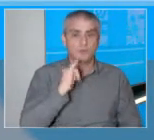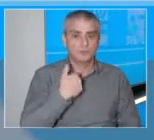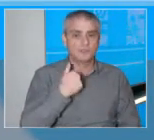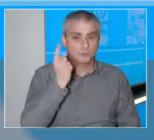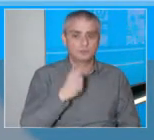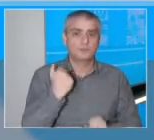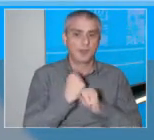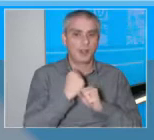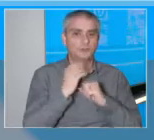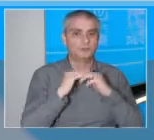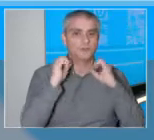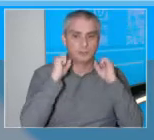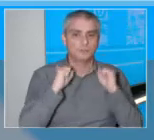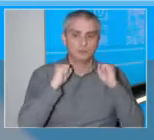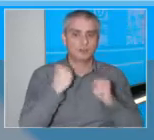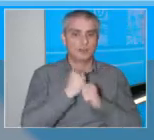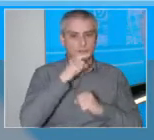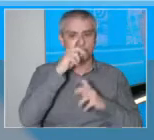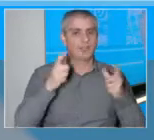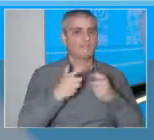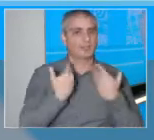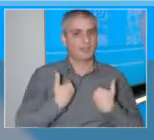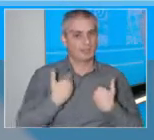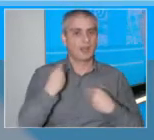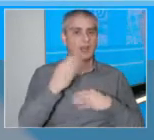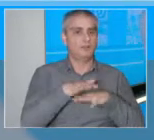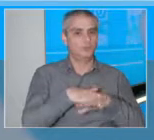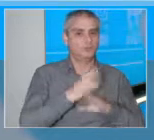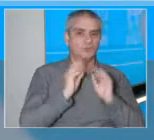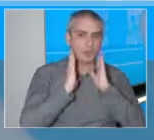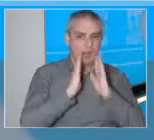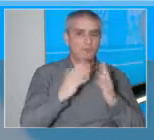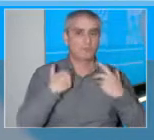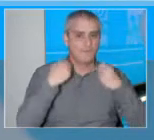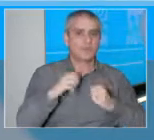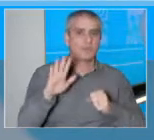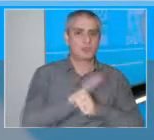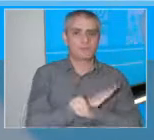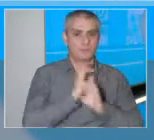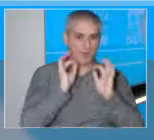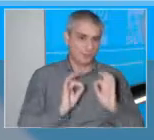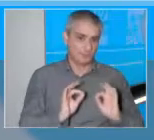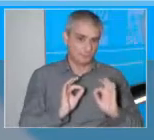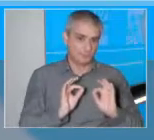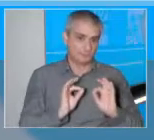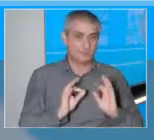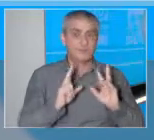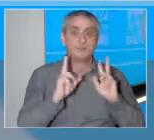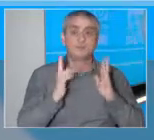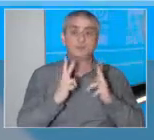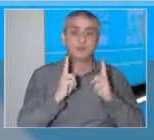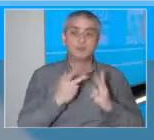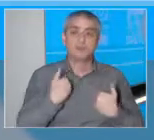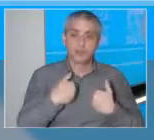צריכים לייצר עמוד שדרה, לייצר גאוות יחידה, לייצר תחושה של אמונה וביטחון מלא בצדקת הדרך, באופן שיאפשר